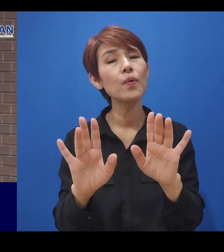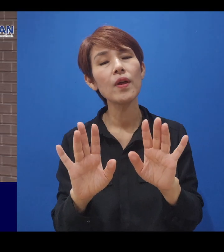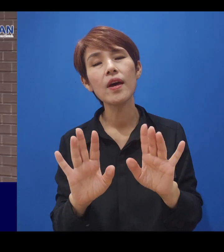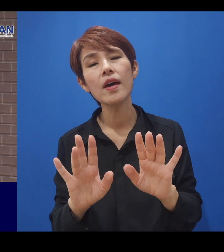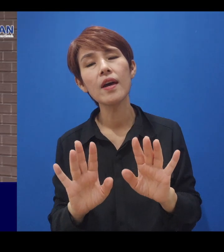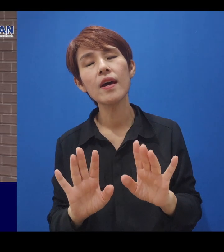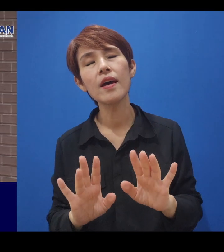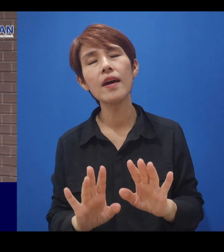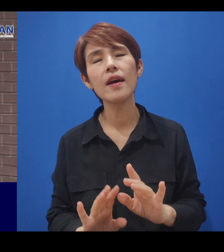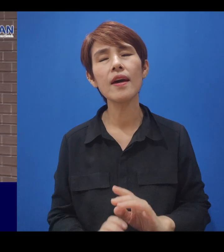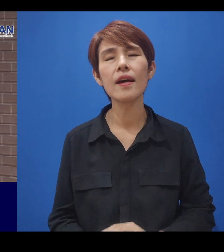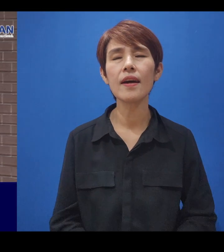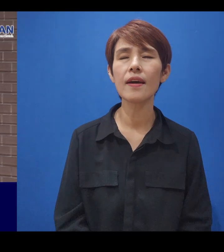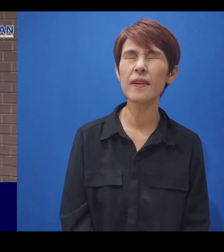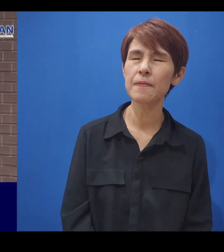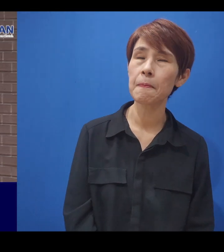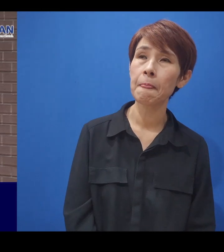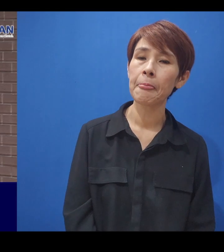내려오네.